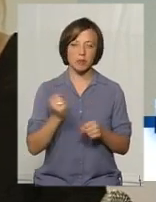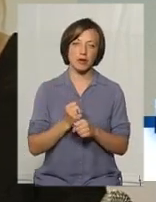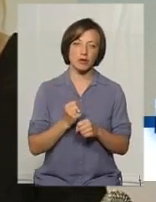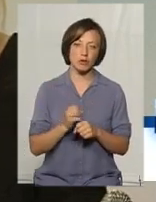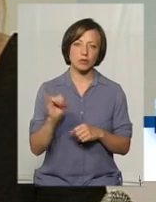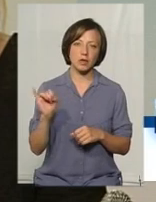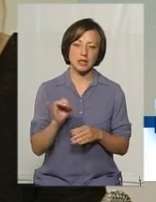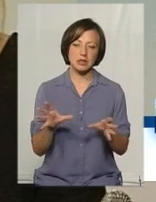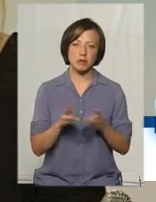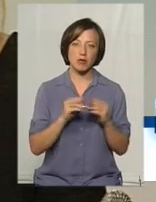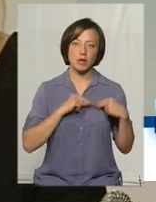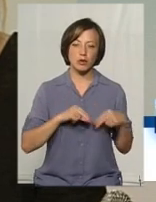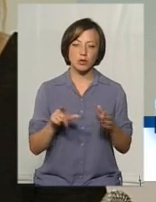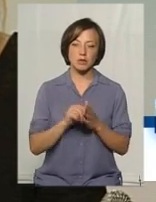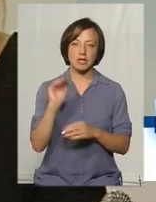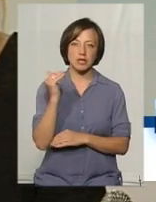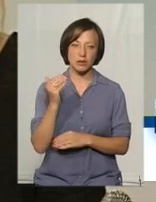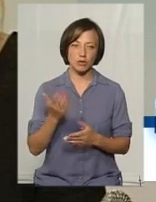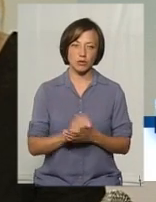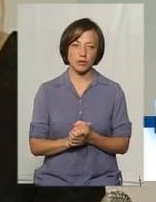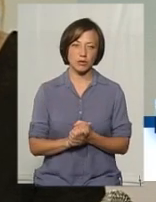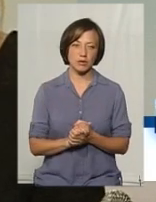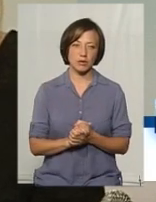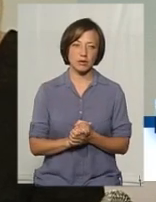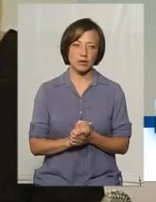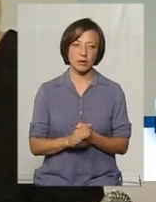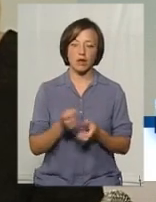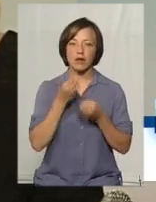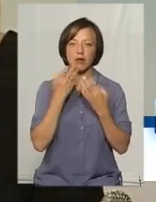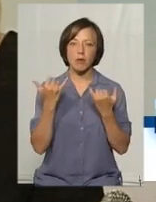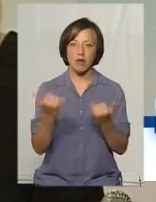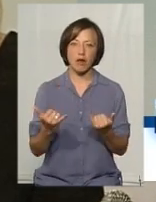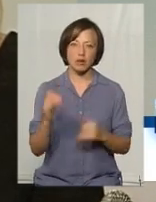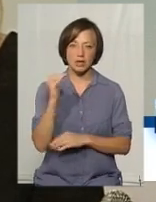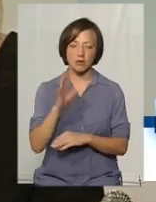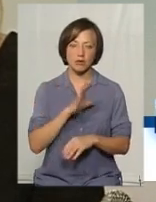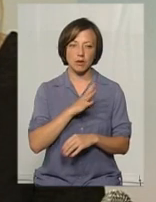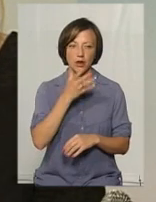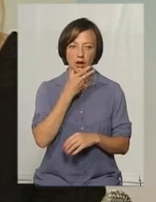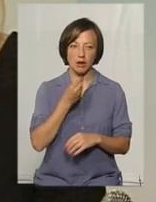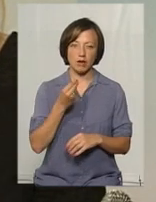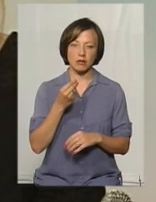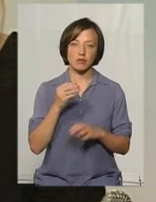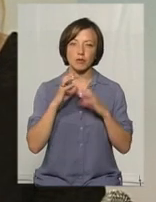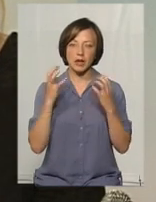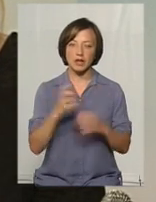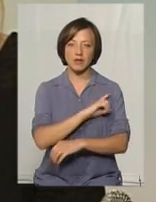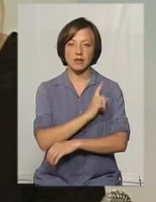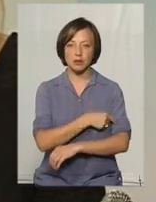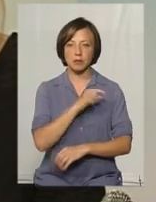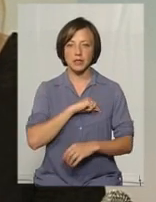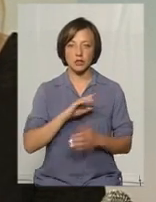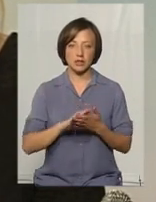співпрацюємо з дитиною, так? І от, кажуть, на благо тому, щоб дитина була гармонійною, зберегти її фізичний і